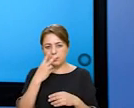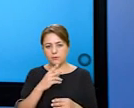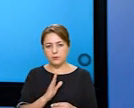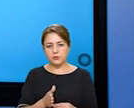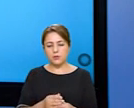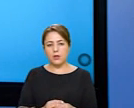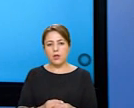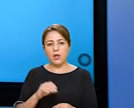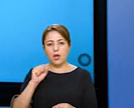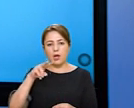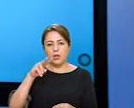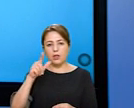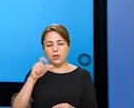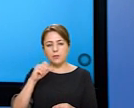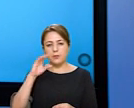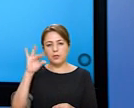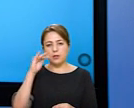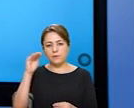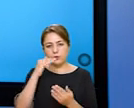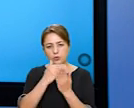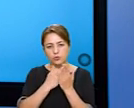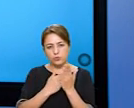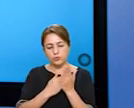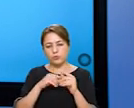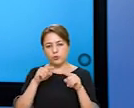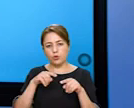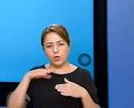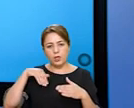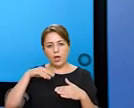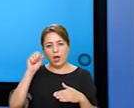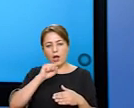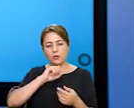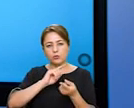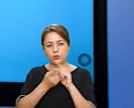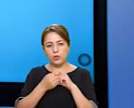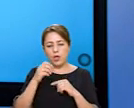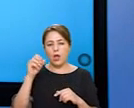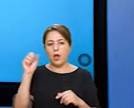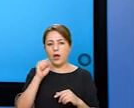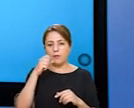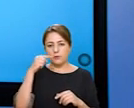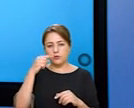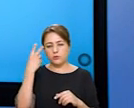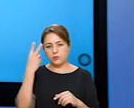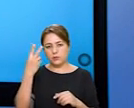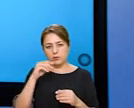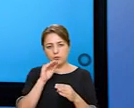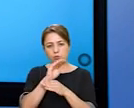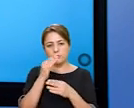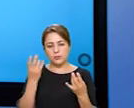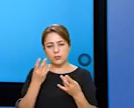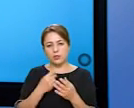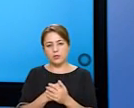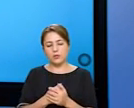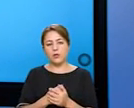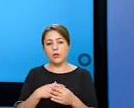берамыз. Алгебрик ифода түзіп, ана ұндан кейін, ана орныңге минус 2 қиматына қойшымыз керек.